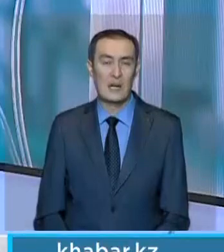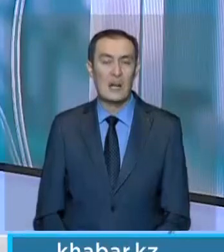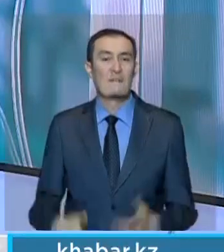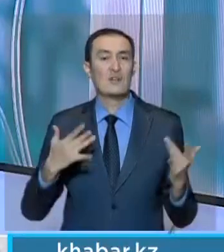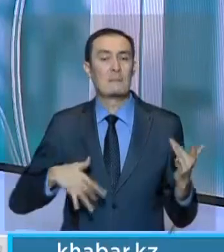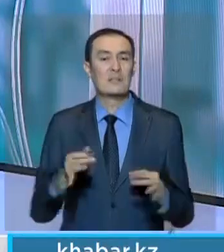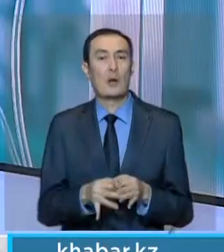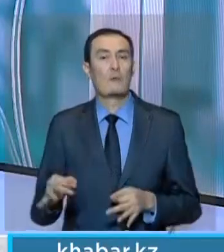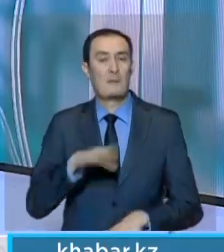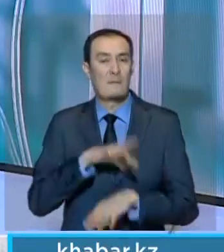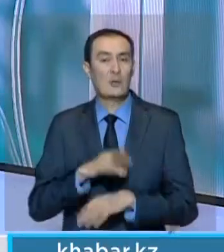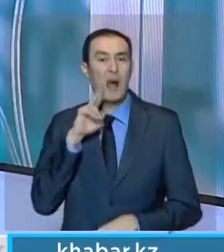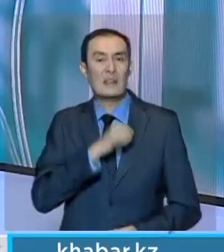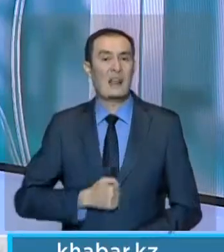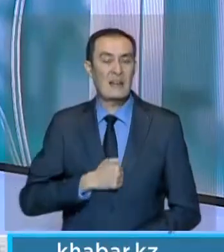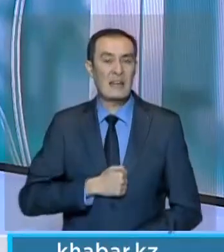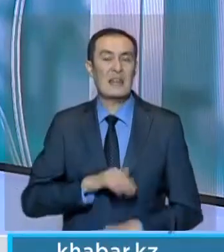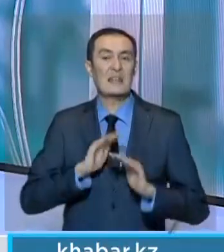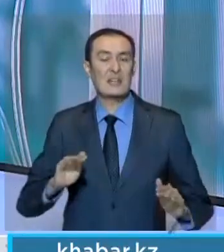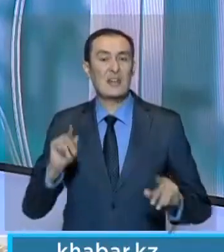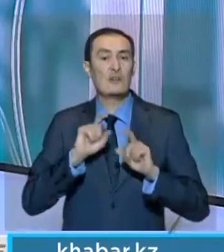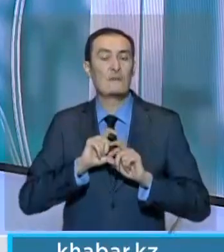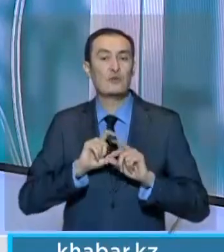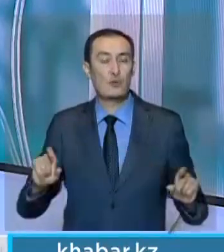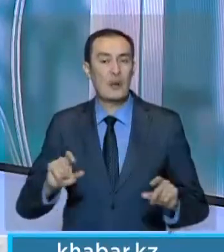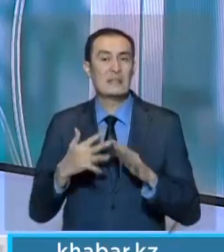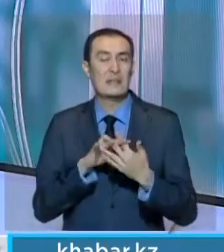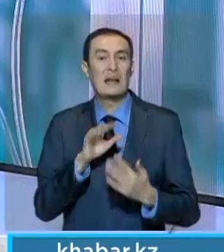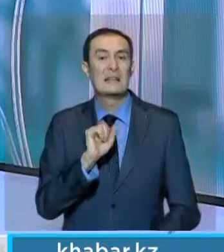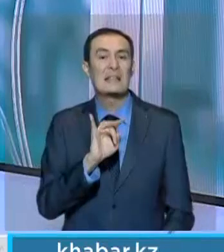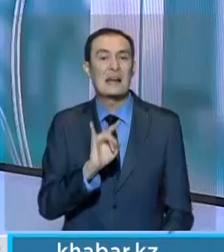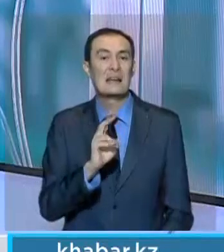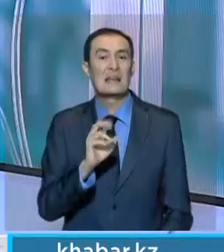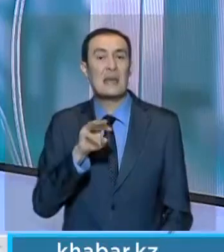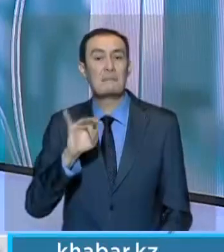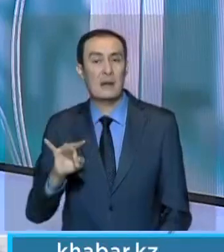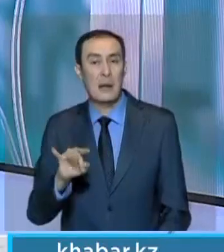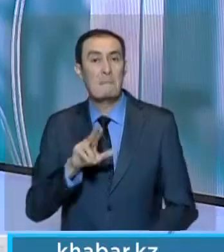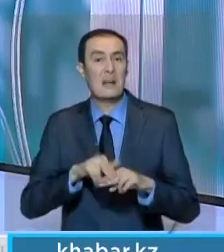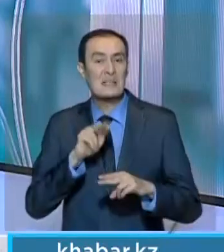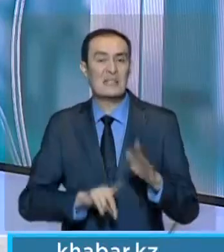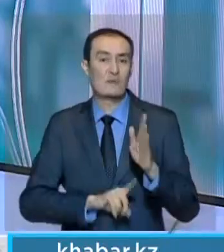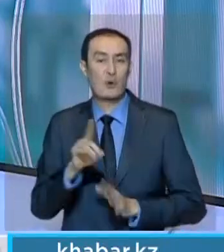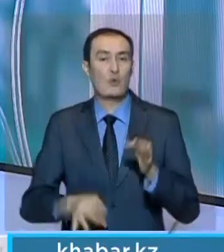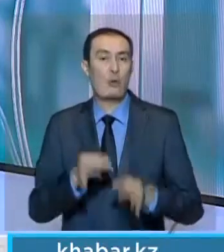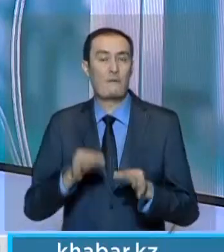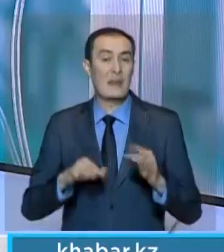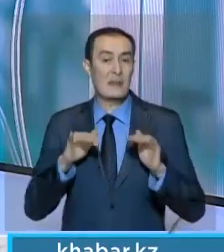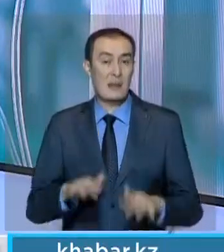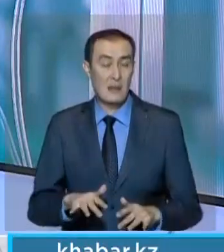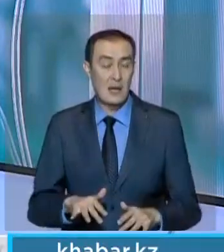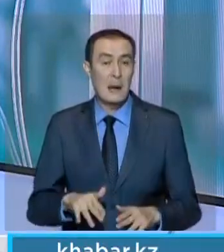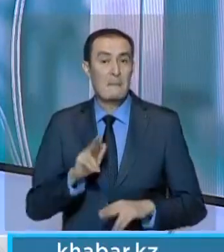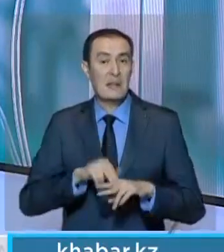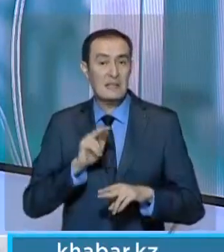В Жамбылской области по факту отравления детей и педагогов в школьной столовой села Саркемер Байзакского района полицейские возбудили уголовное дело.